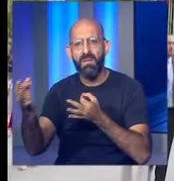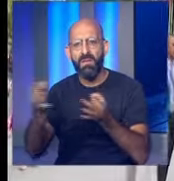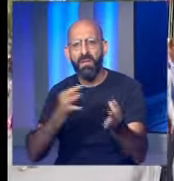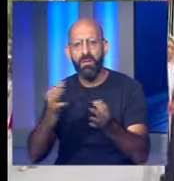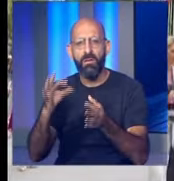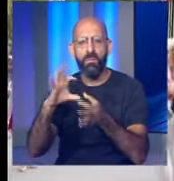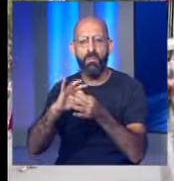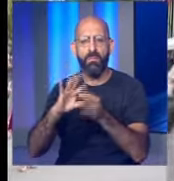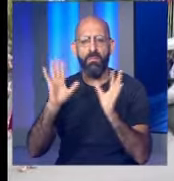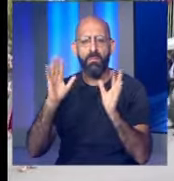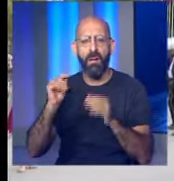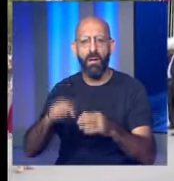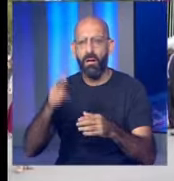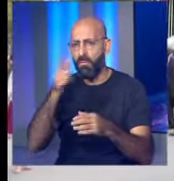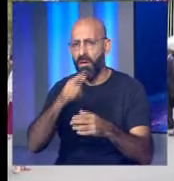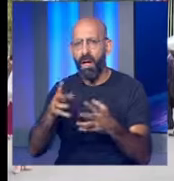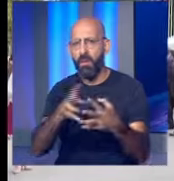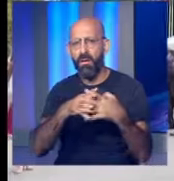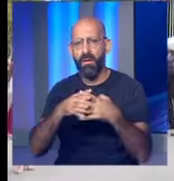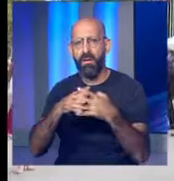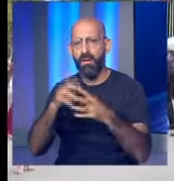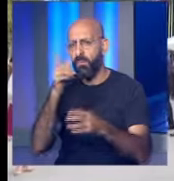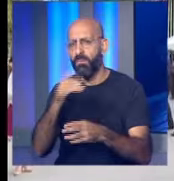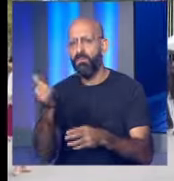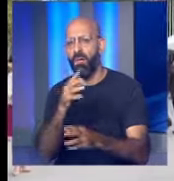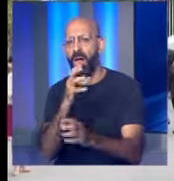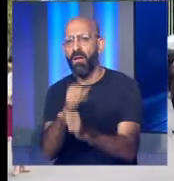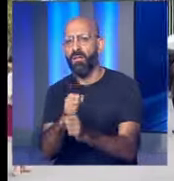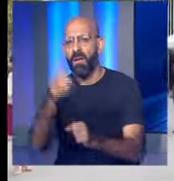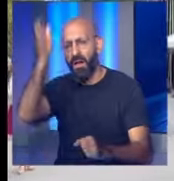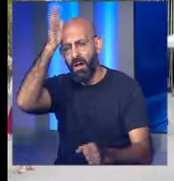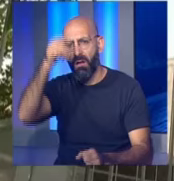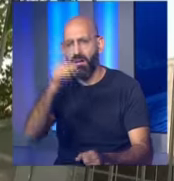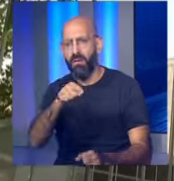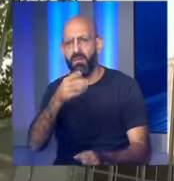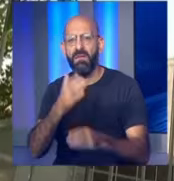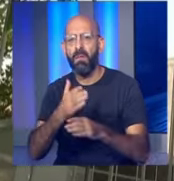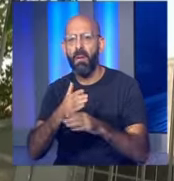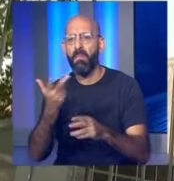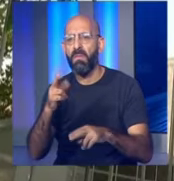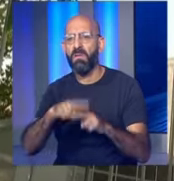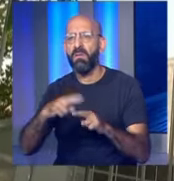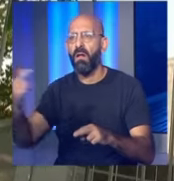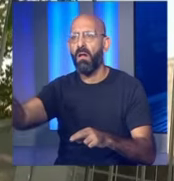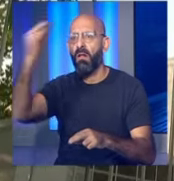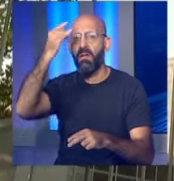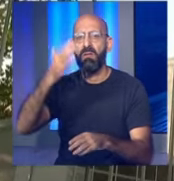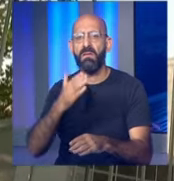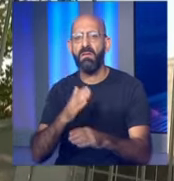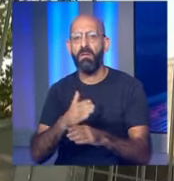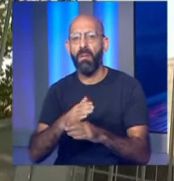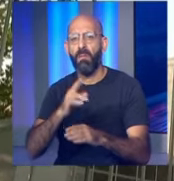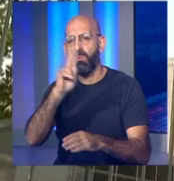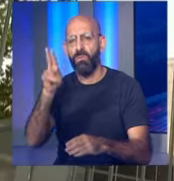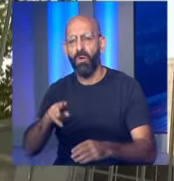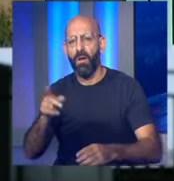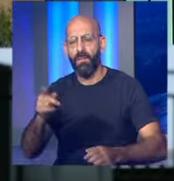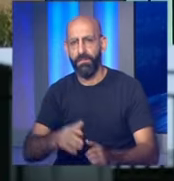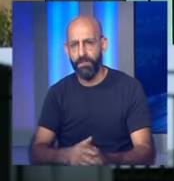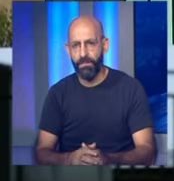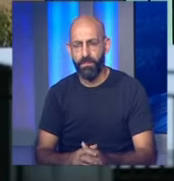هذا الخرق طبقا لمواد اتفاق الإطار الاستراتيجي الثنائي والتزام الولايات المتحدة حيال أمن العراق